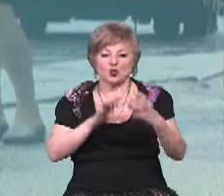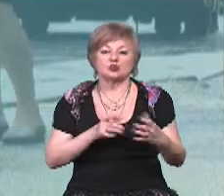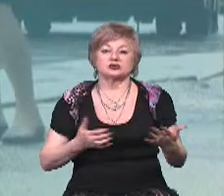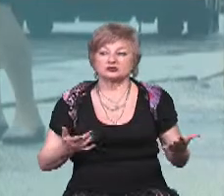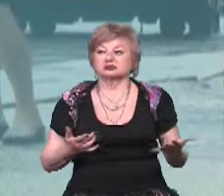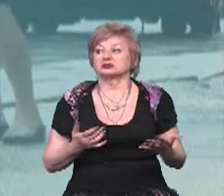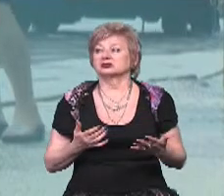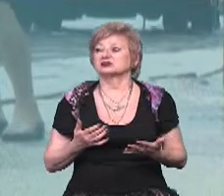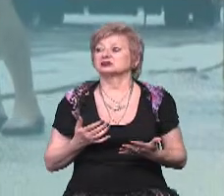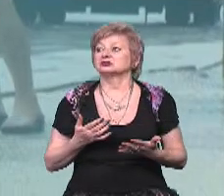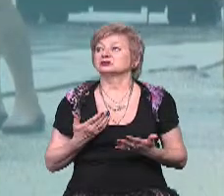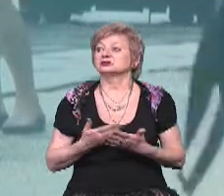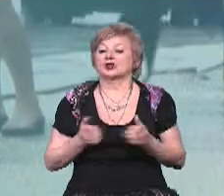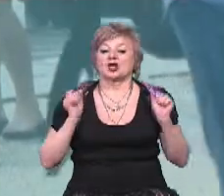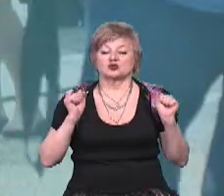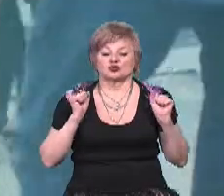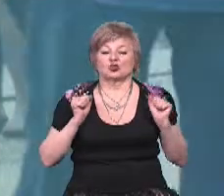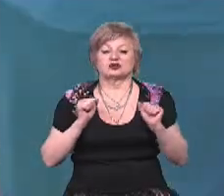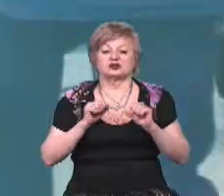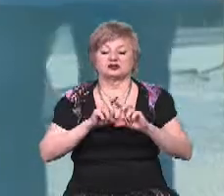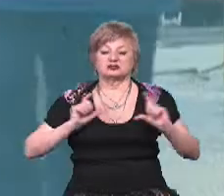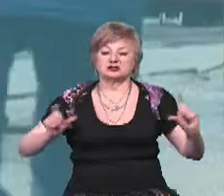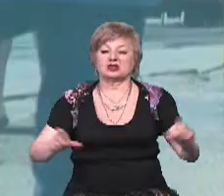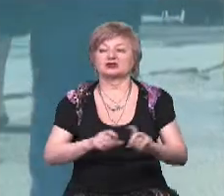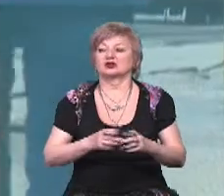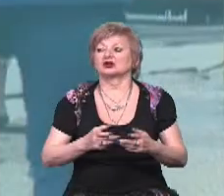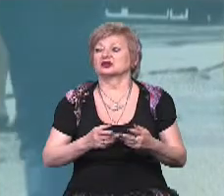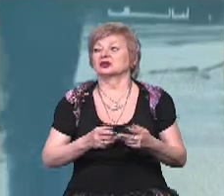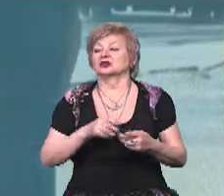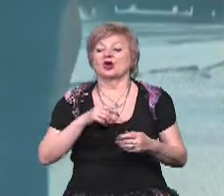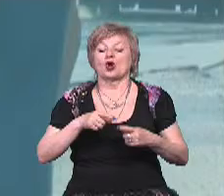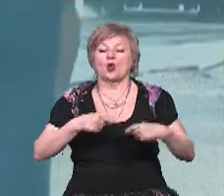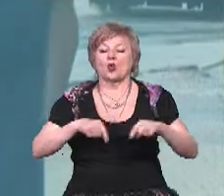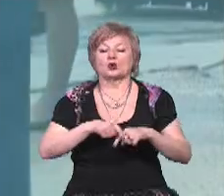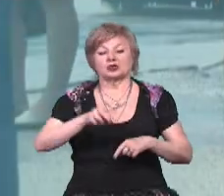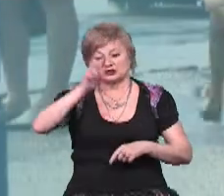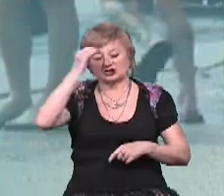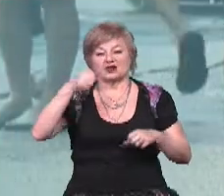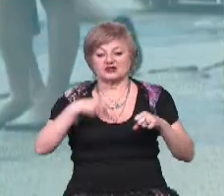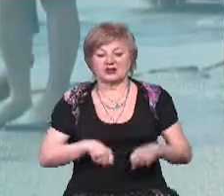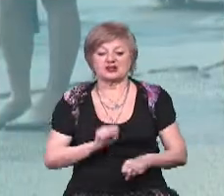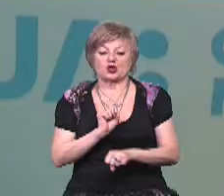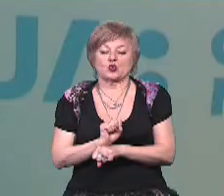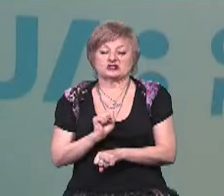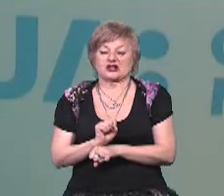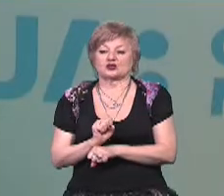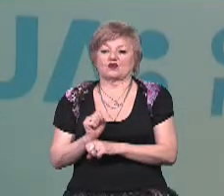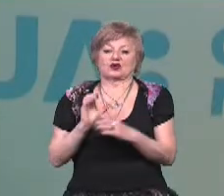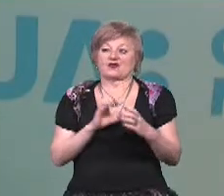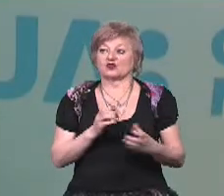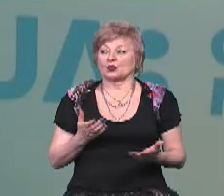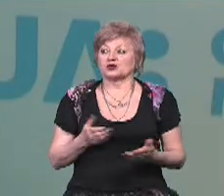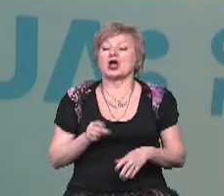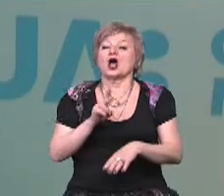на спортивних спорудах, будівлях, в органах державної влади, на зупинках громадського транспорту. Поліцейський